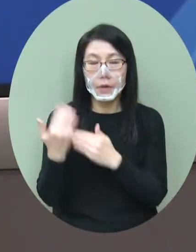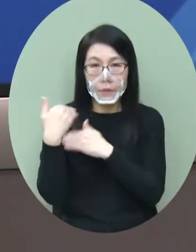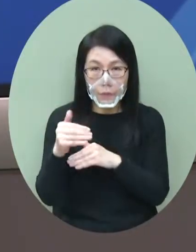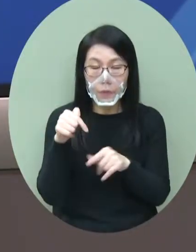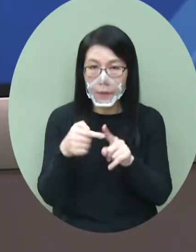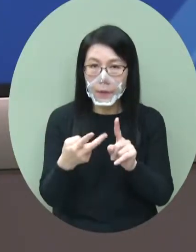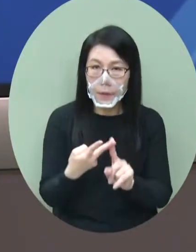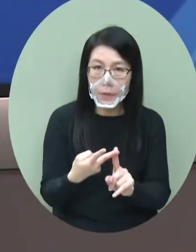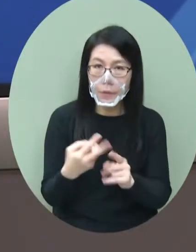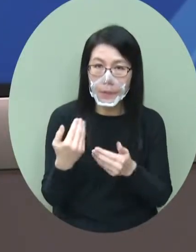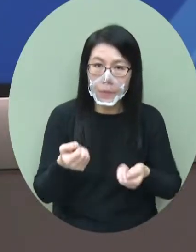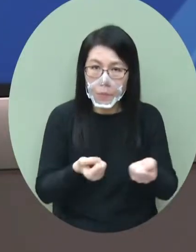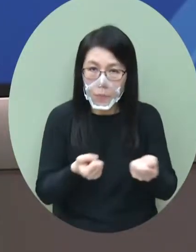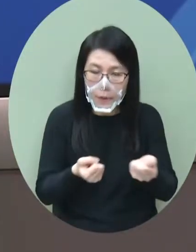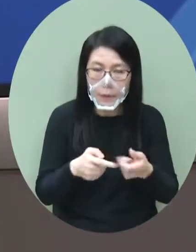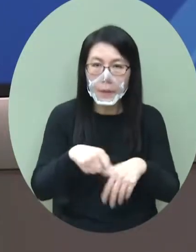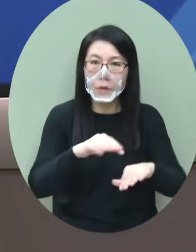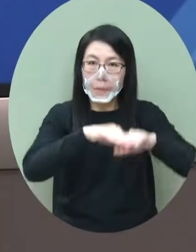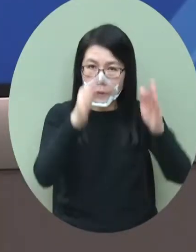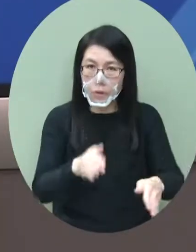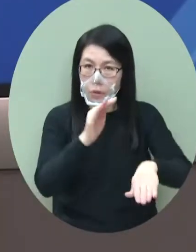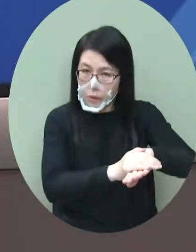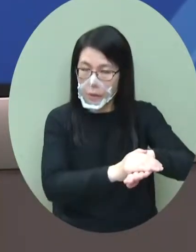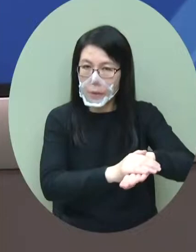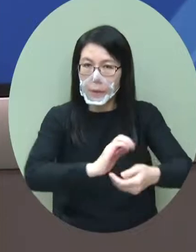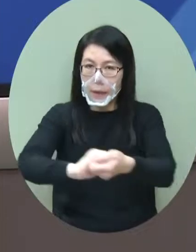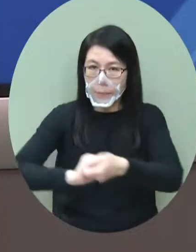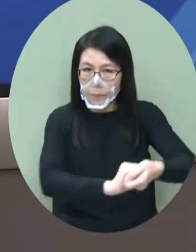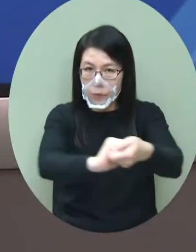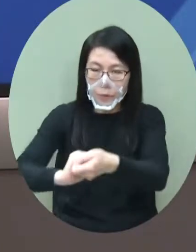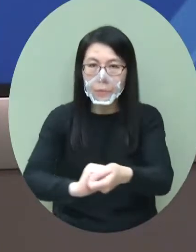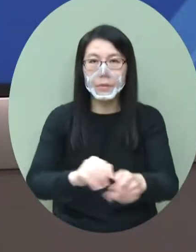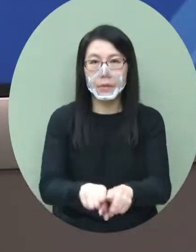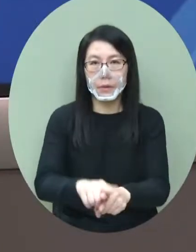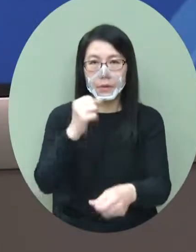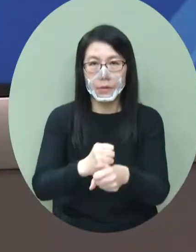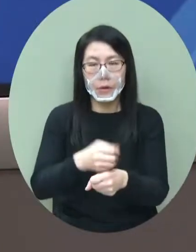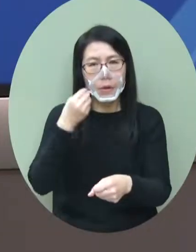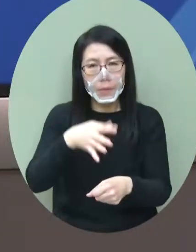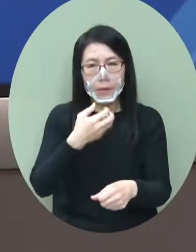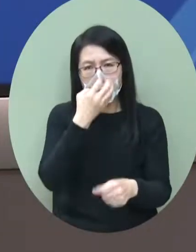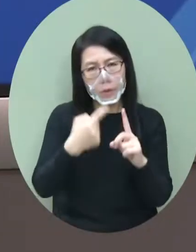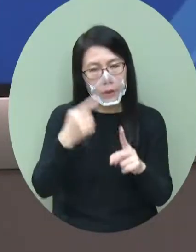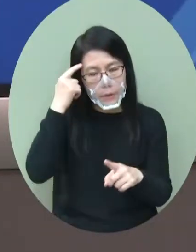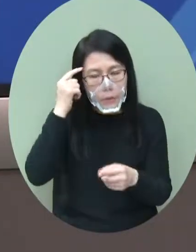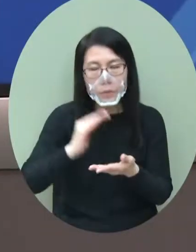所以呢，这个就是我们在供应以至物流方面，在仓储方面所做的工作。简单来说呢，我希望市民可以得